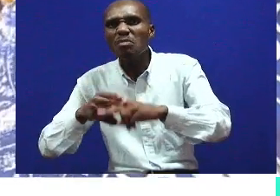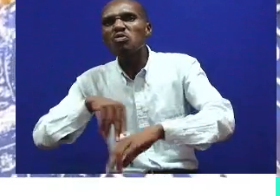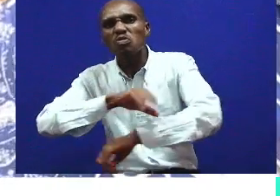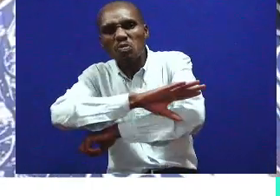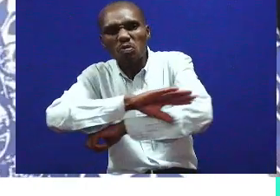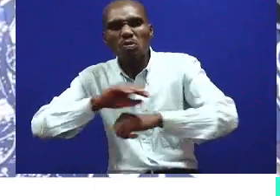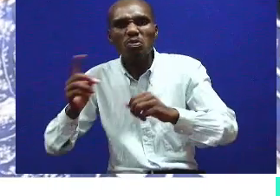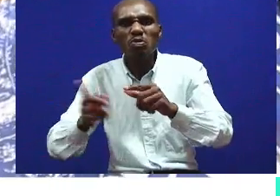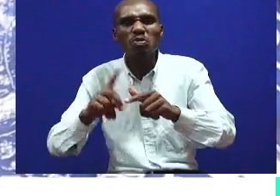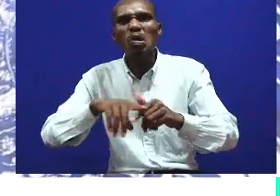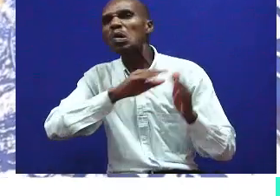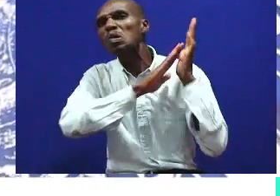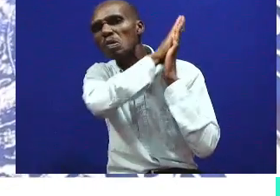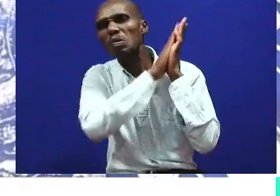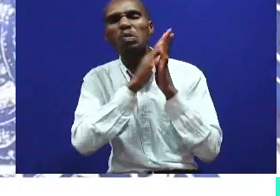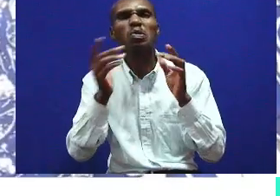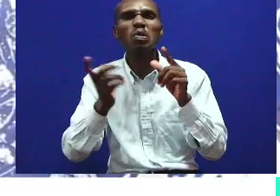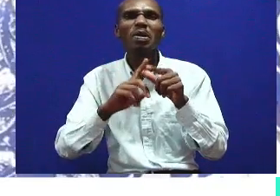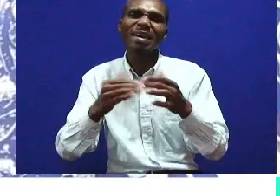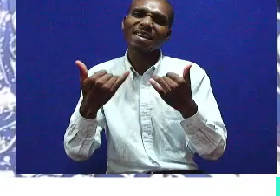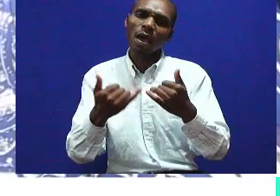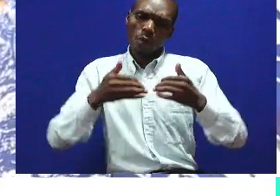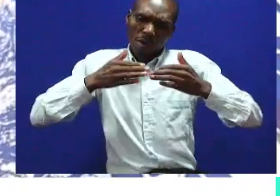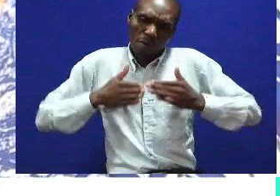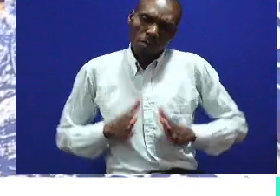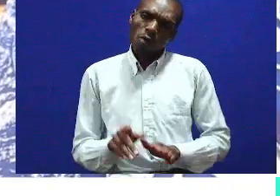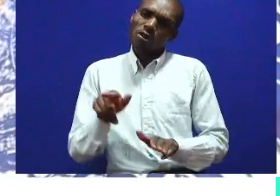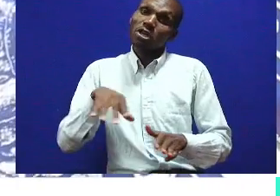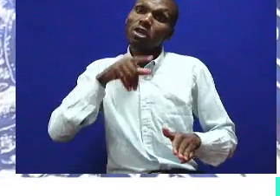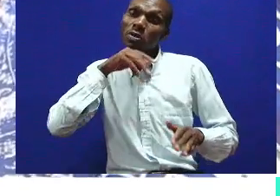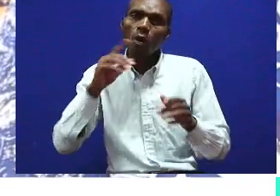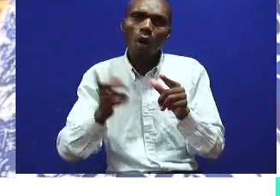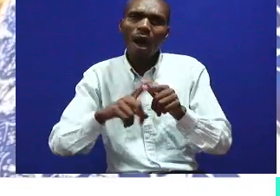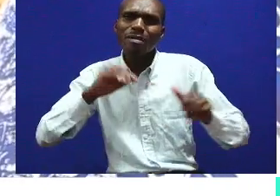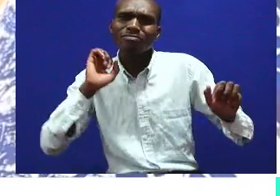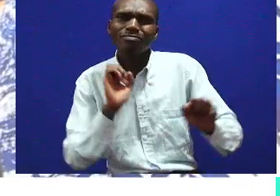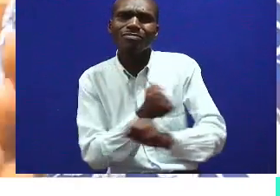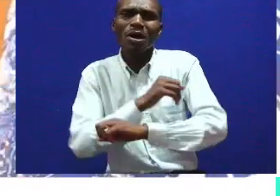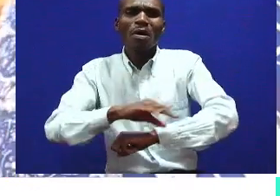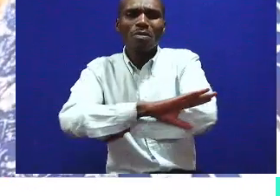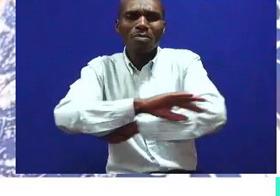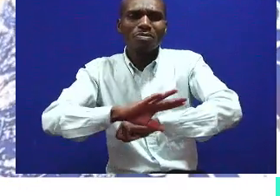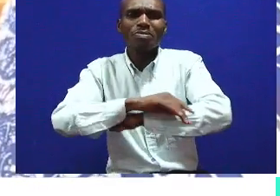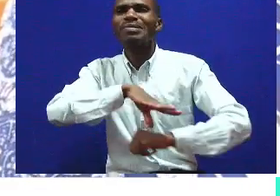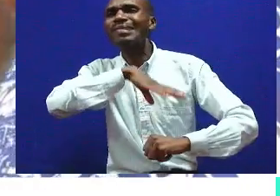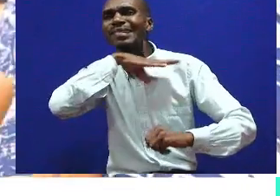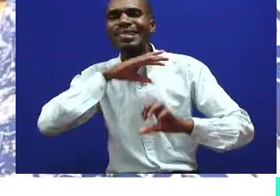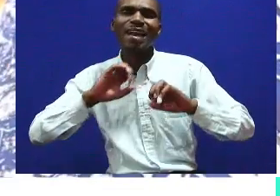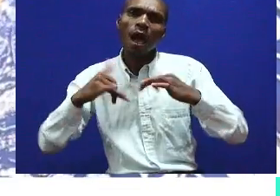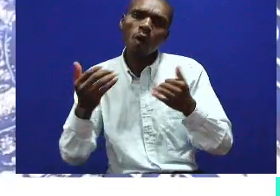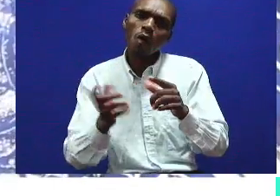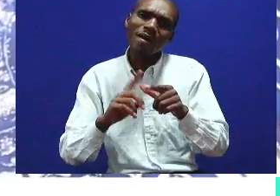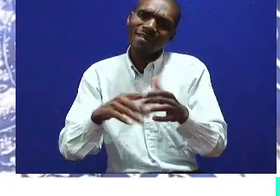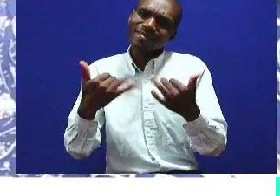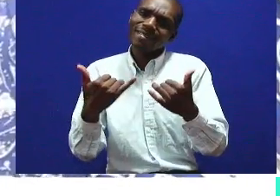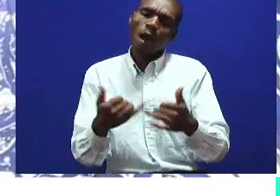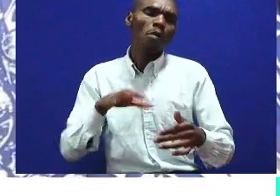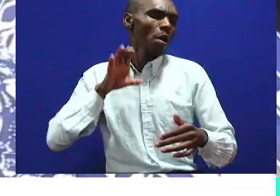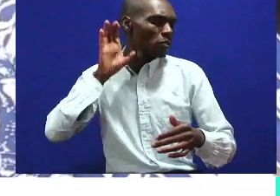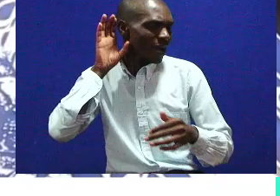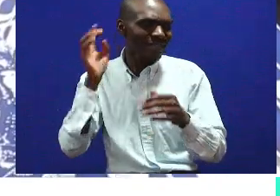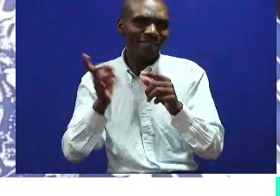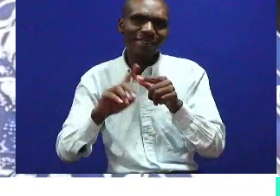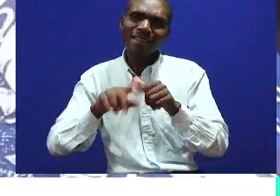moyi. Intune ntuto ibaleta mwana uyo. Ngakiteye yanye kwa iwe kigambero nga oitire. Bona iga Bogiakumu twatabigunga